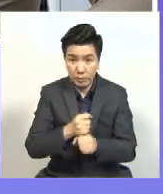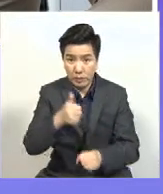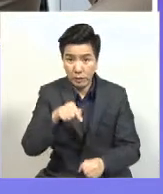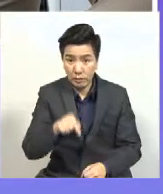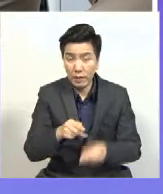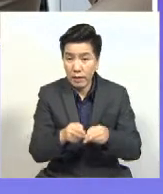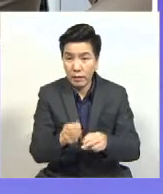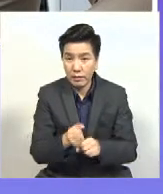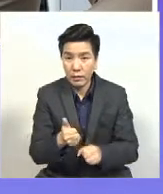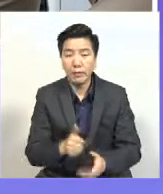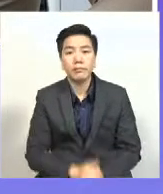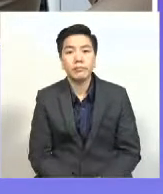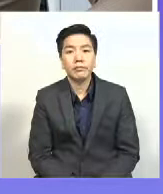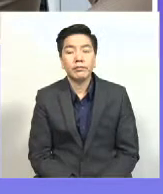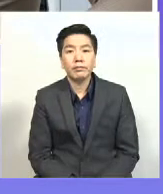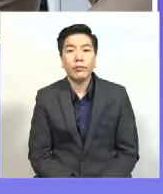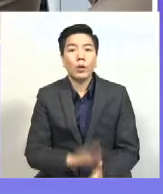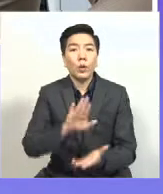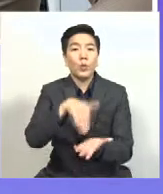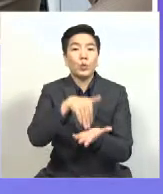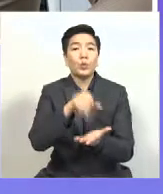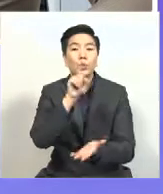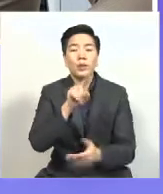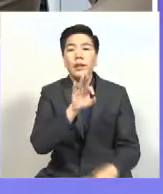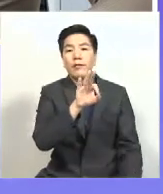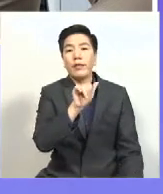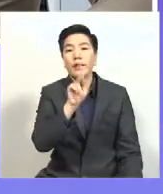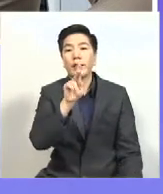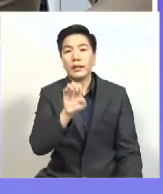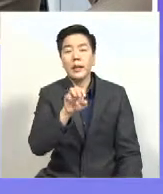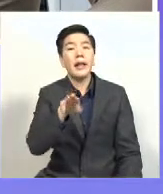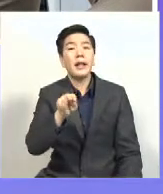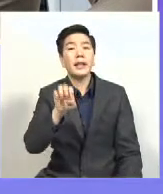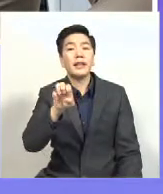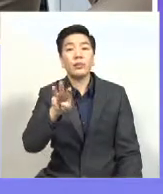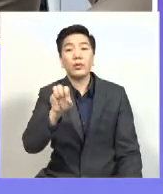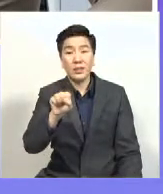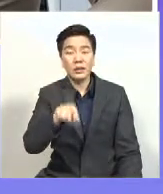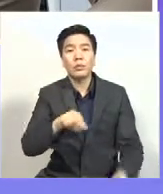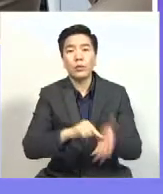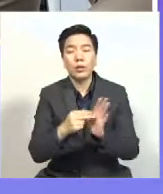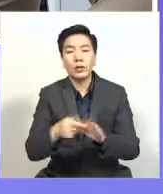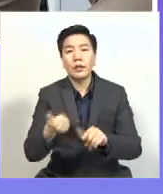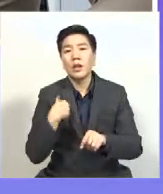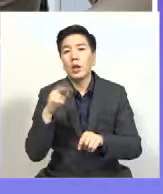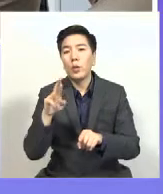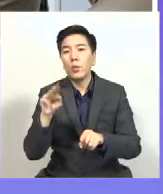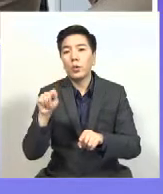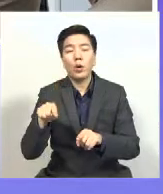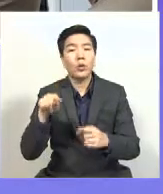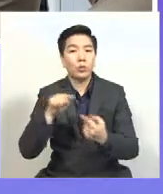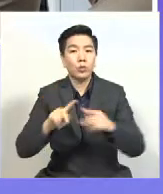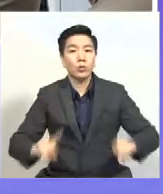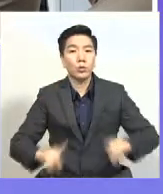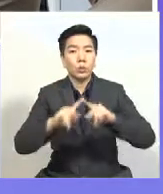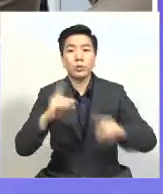คะ คืออย่างนี้ครับศูนย์เฟกนิวนะครับเท่าที่ผมได้เรียนหารือกับทางท่านรัฐมนตรีว่าการกระทรวงดิจิทัลเพื่อ